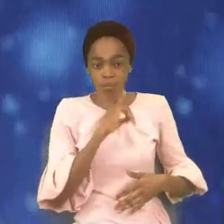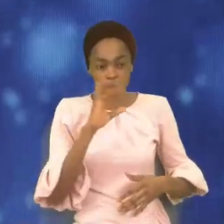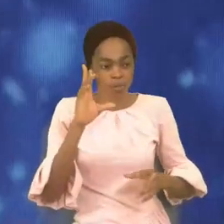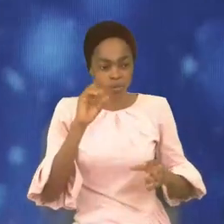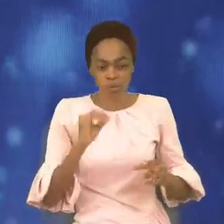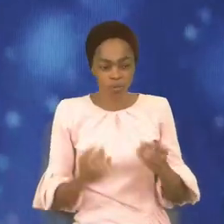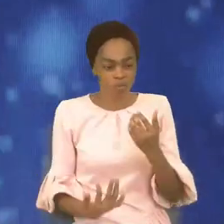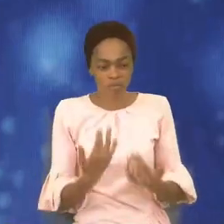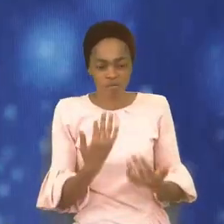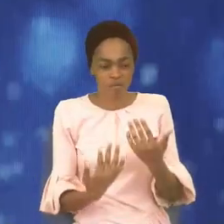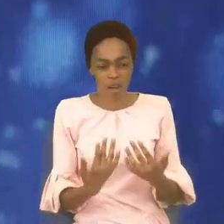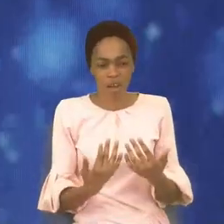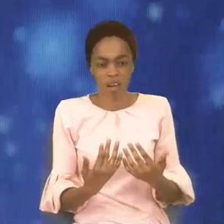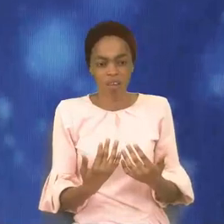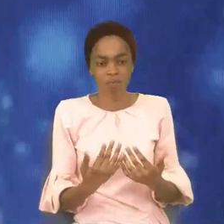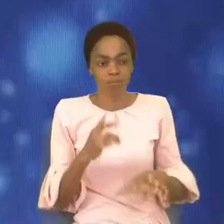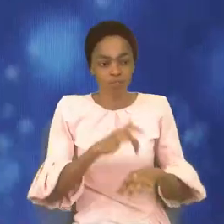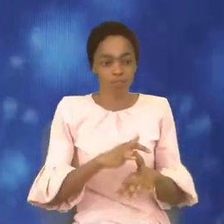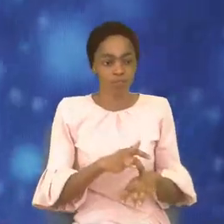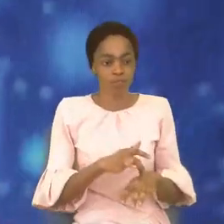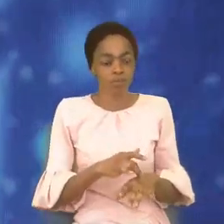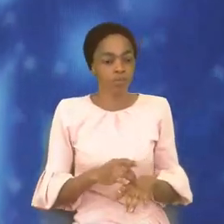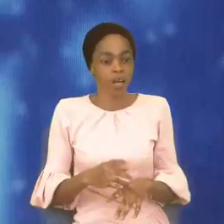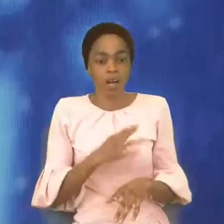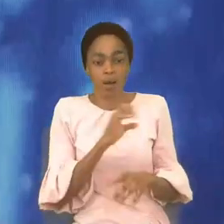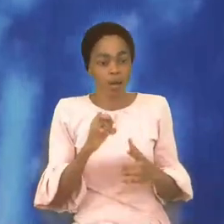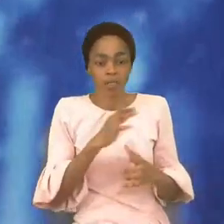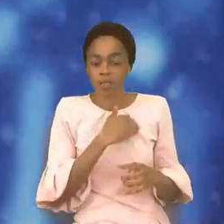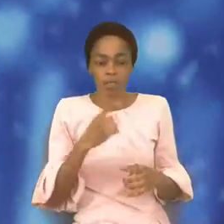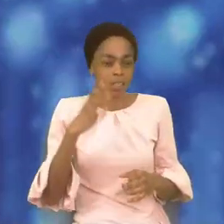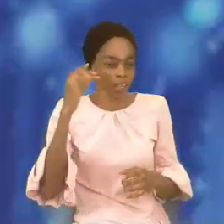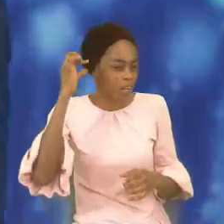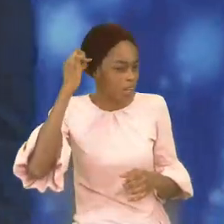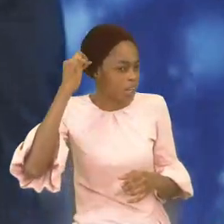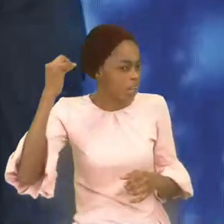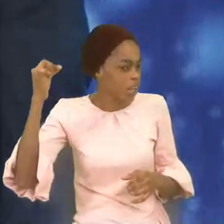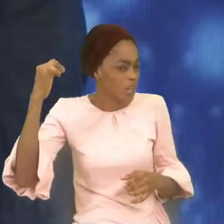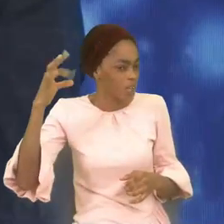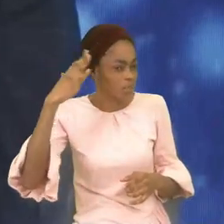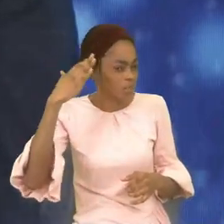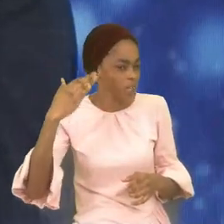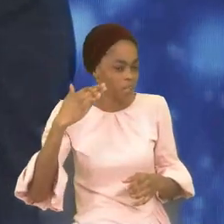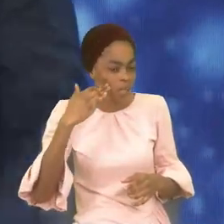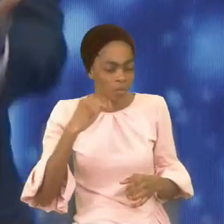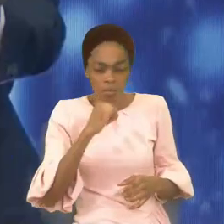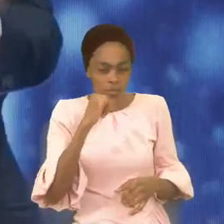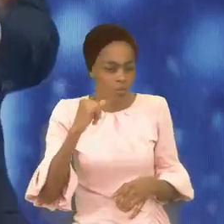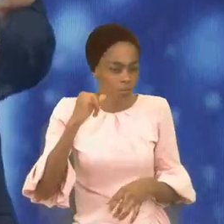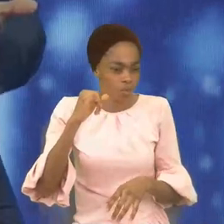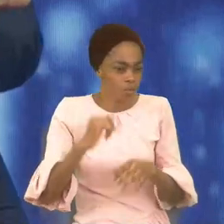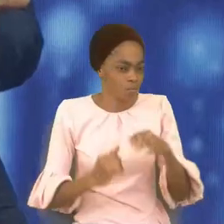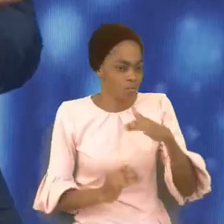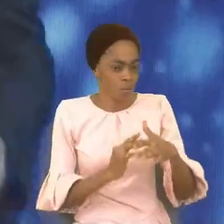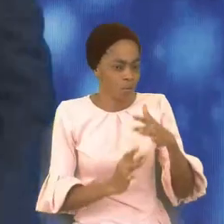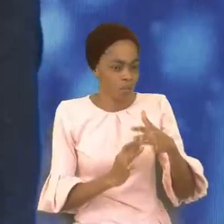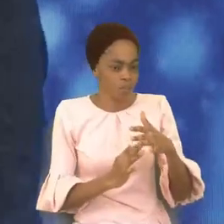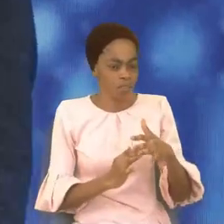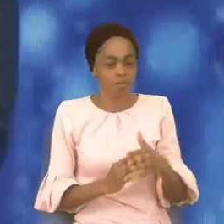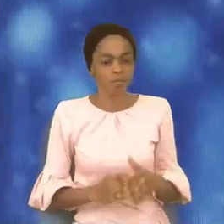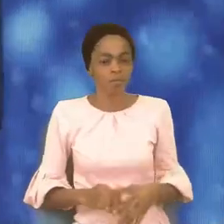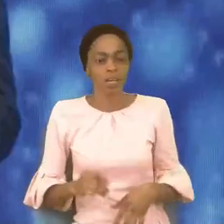hommes, que les cheveux de leur tête n'avaient pas été brûlés, que leurs caleçons n'étaient